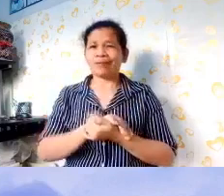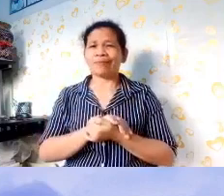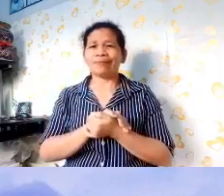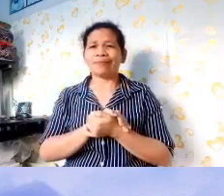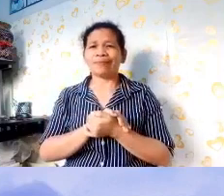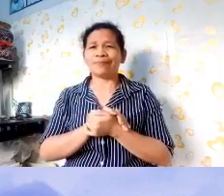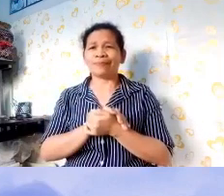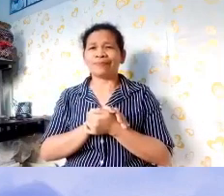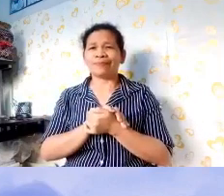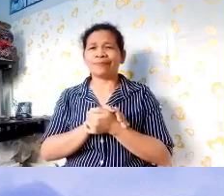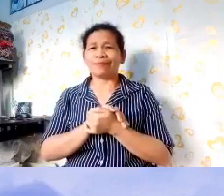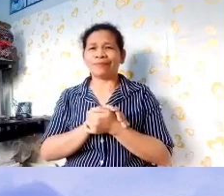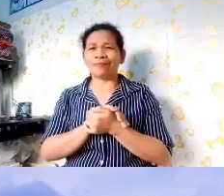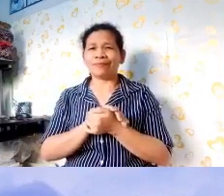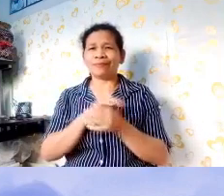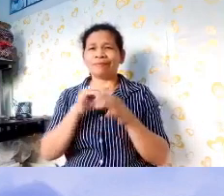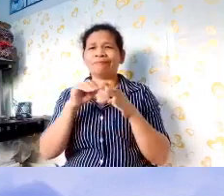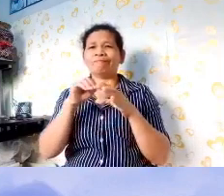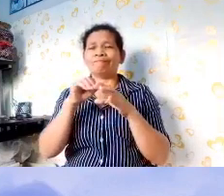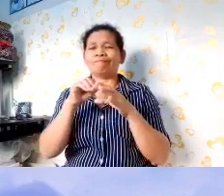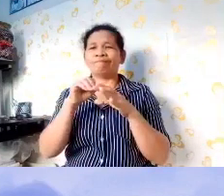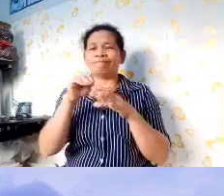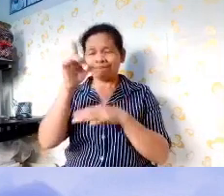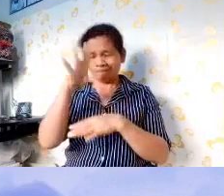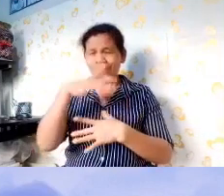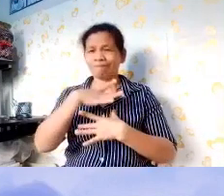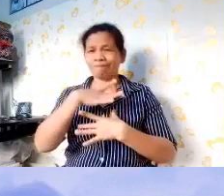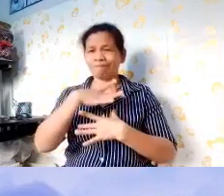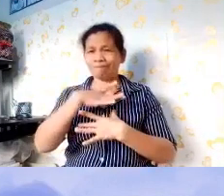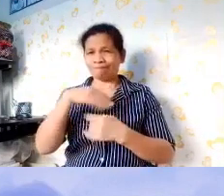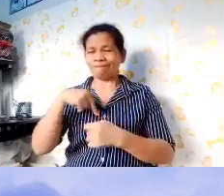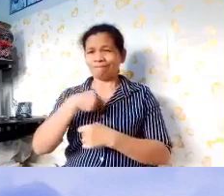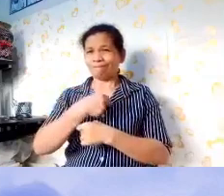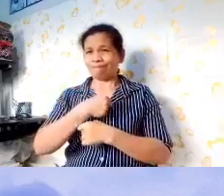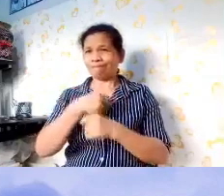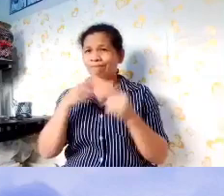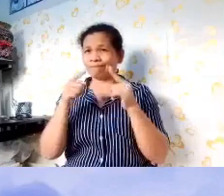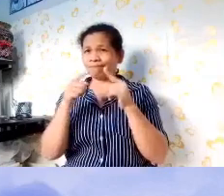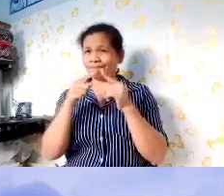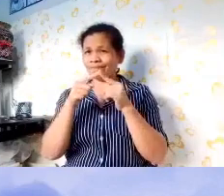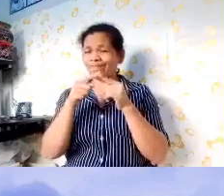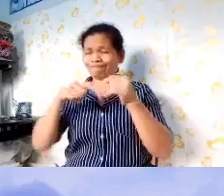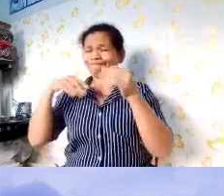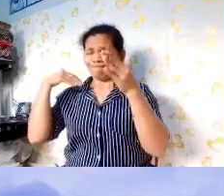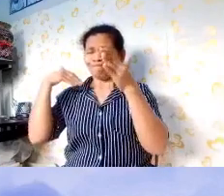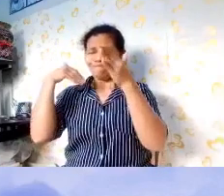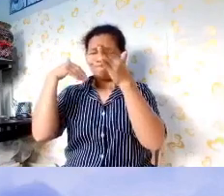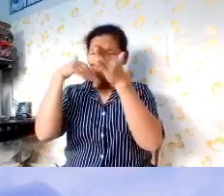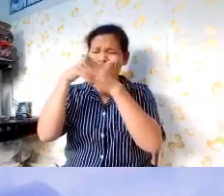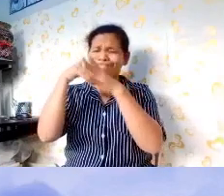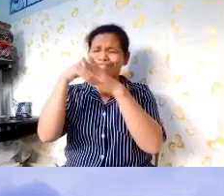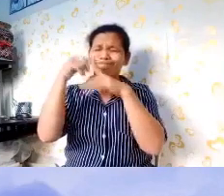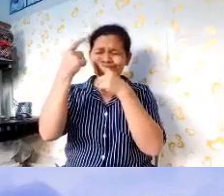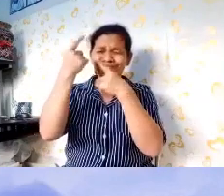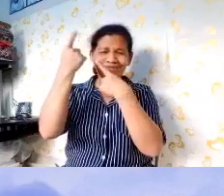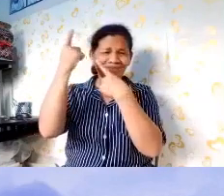karin. Yung gusto ng Diyos na maabot natin, wala po tayong dapat